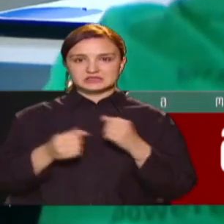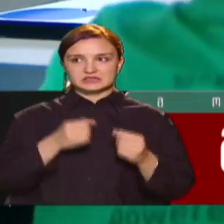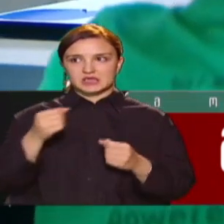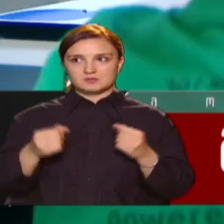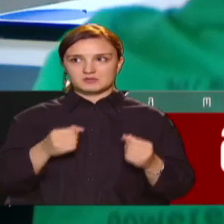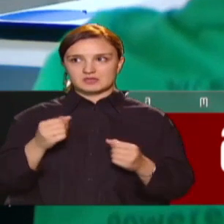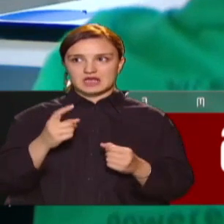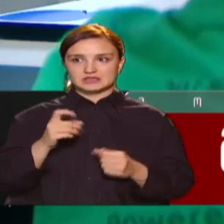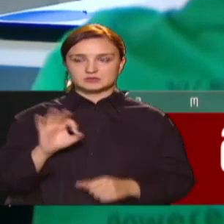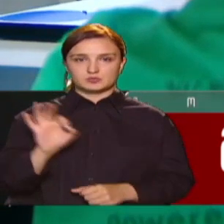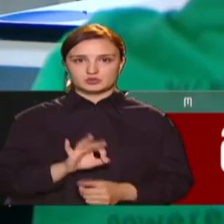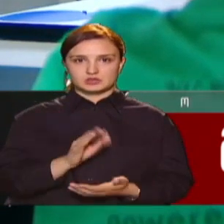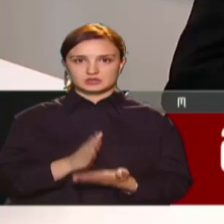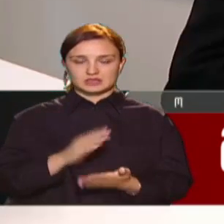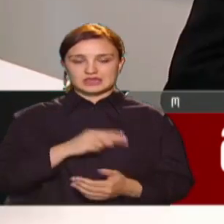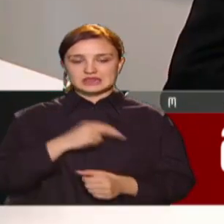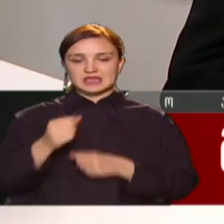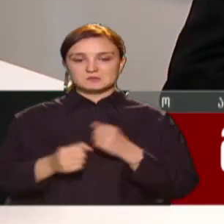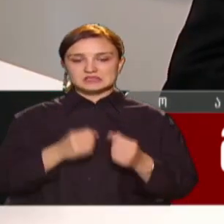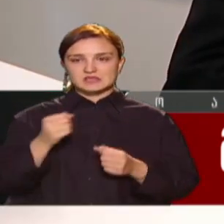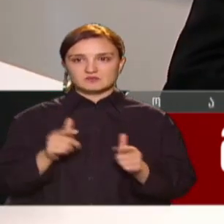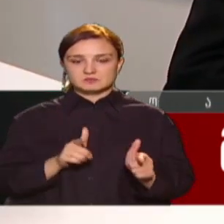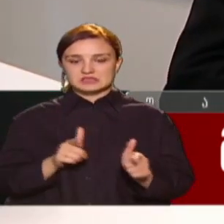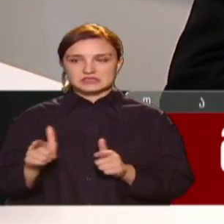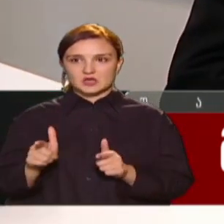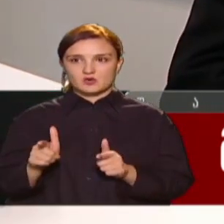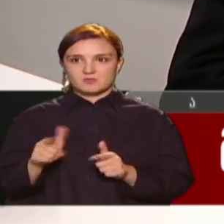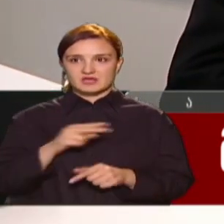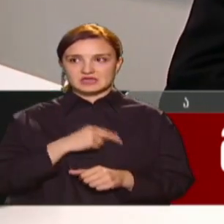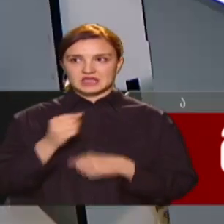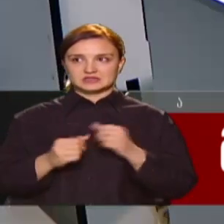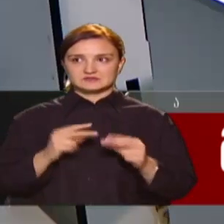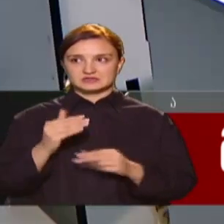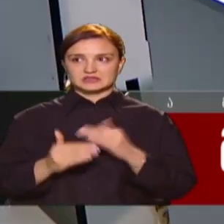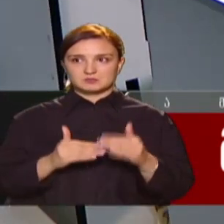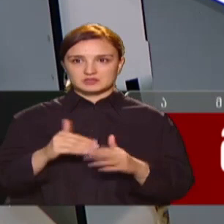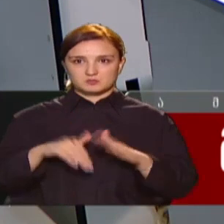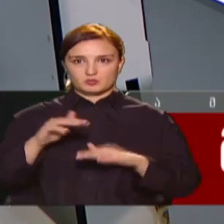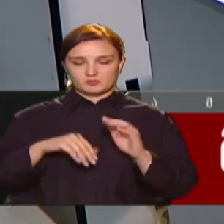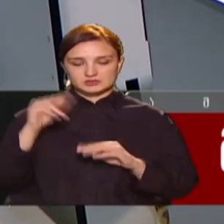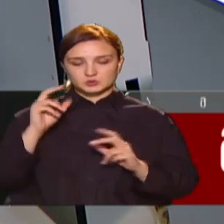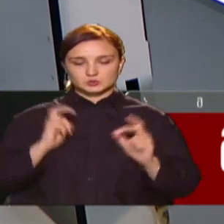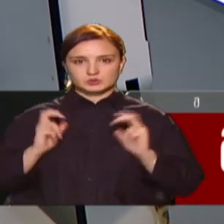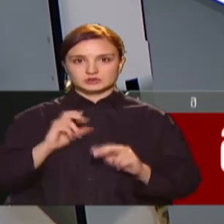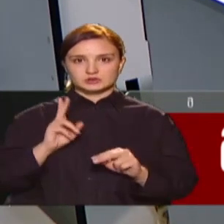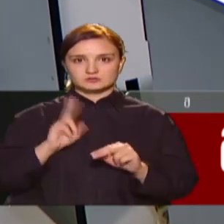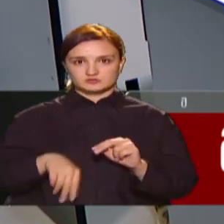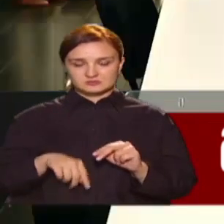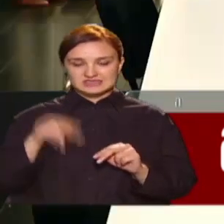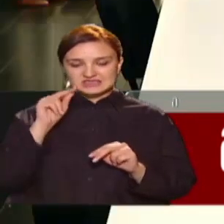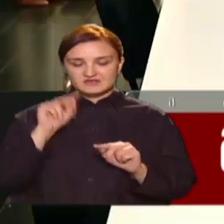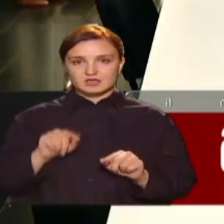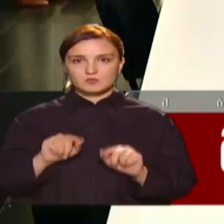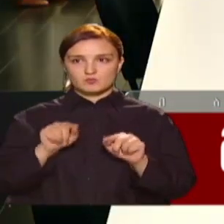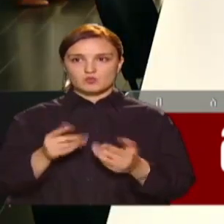თითქმის 100%-ია. Დამსაქმებელთა მზაობამ დაასაქმოს წარმატებული კურსდამთავრებულები პროფესიულ კოლეჯებში სწავლაზე